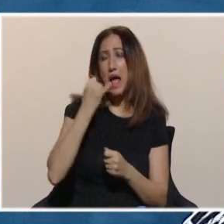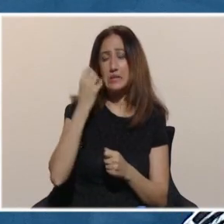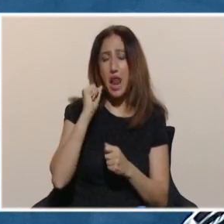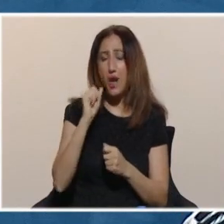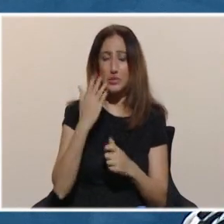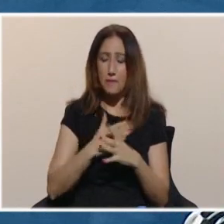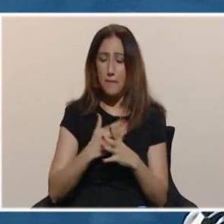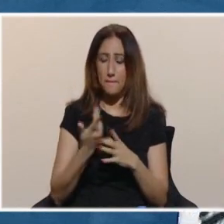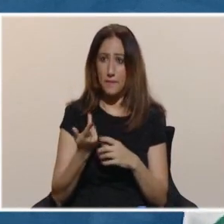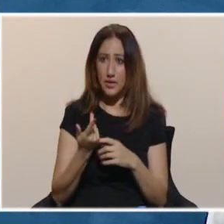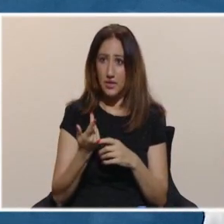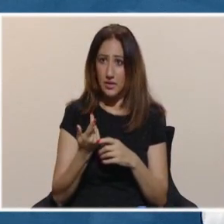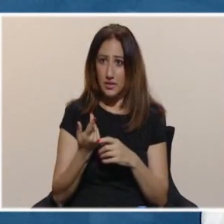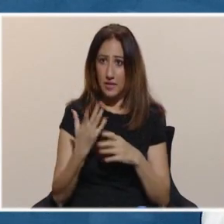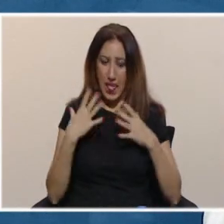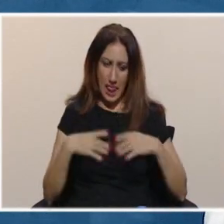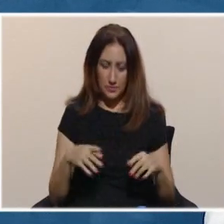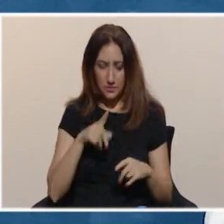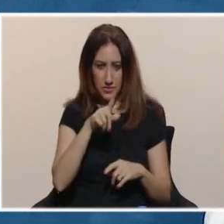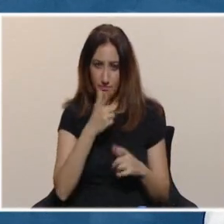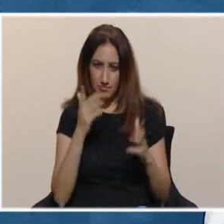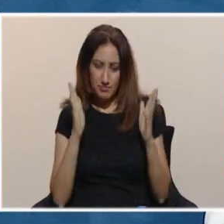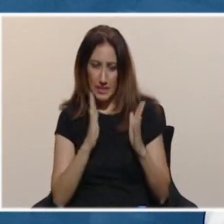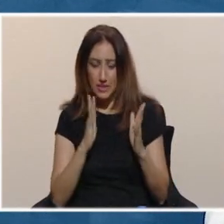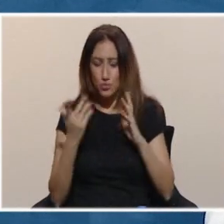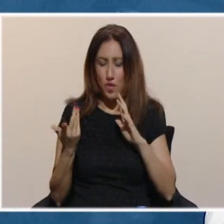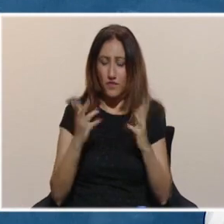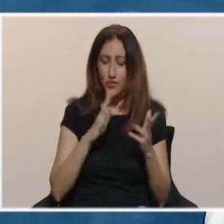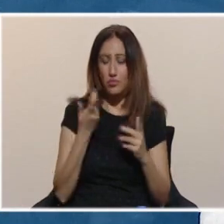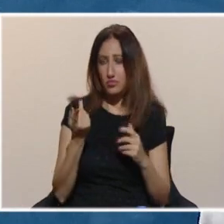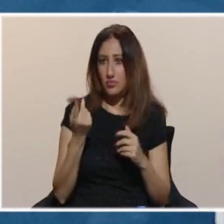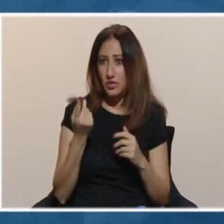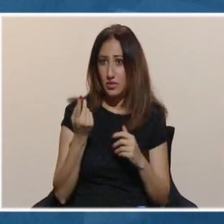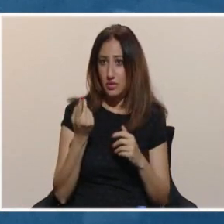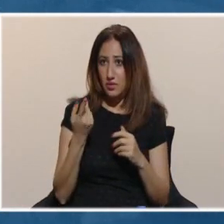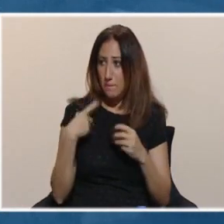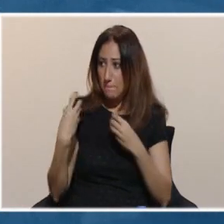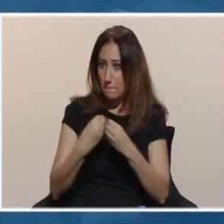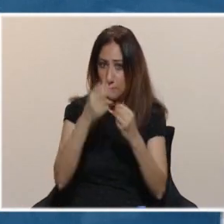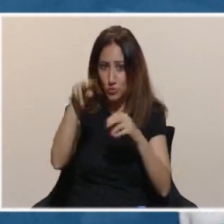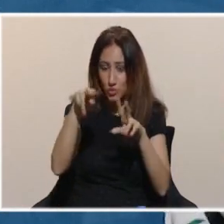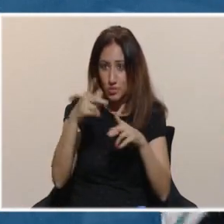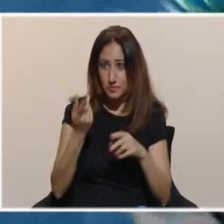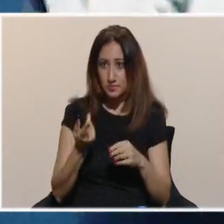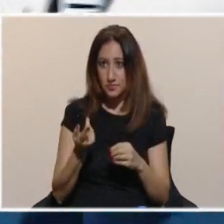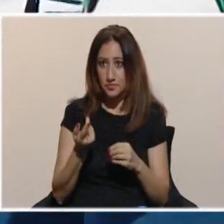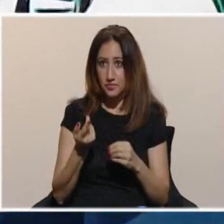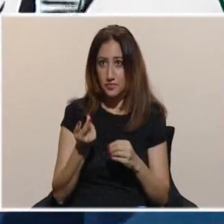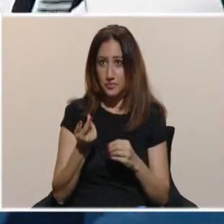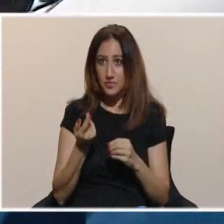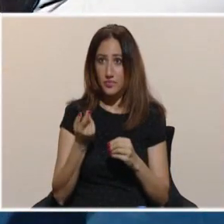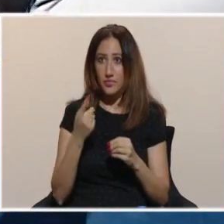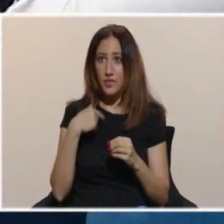انت لبسك مش عارفه عامل ازاي، طب ما احنا جايبينه مع بعض. يعني انا دايما